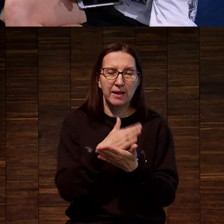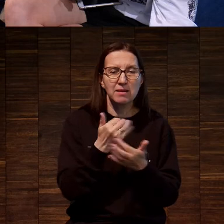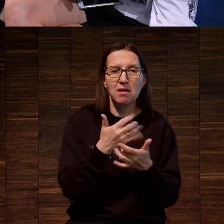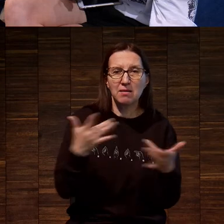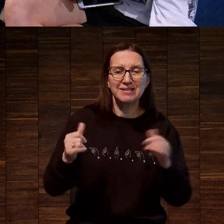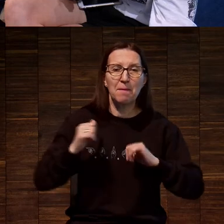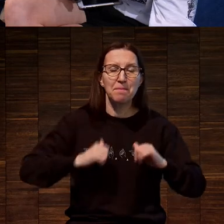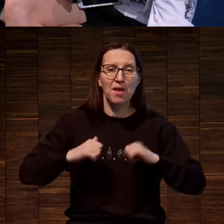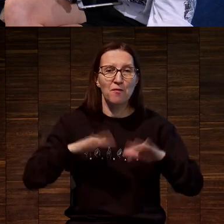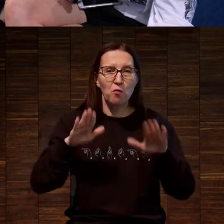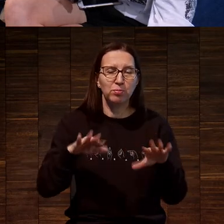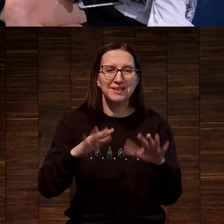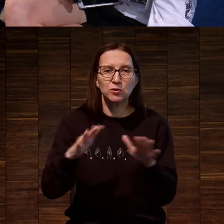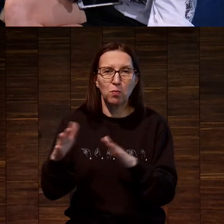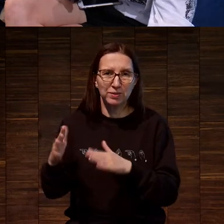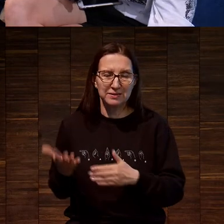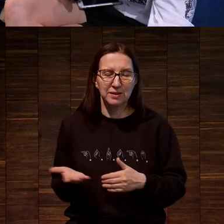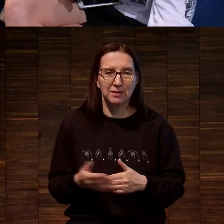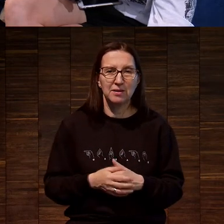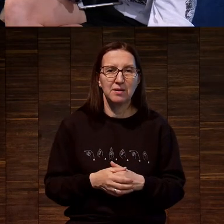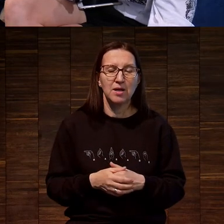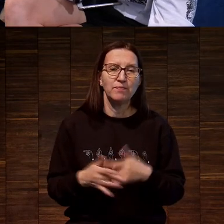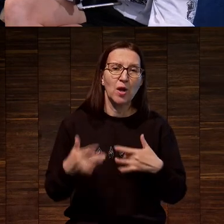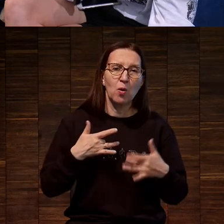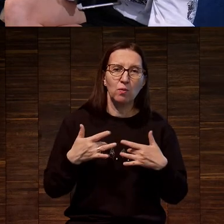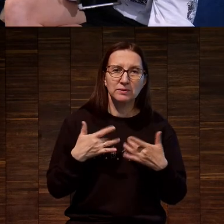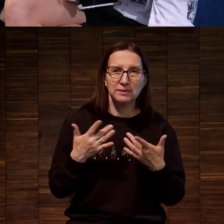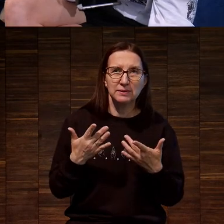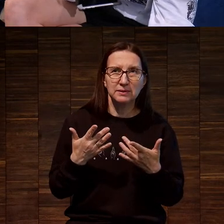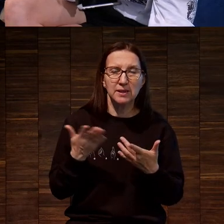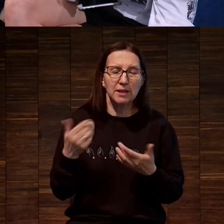разных перформансов и событий. Мы про них расскажем в конце.